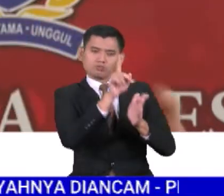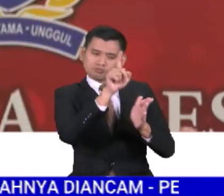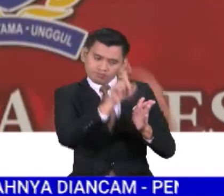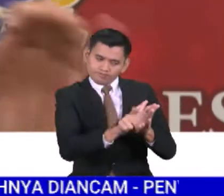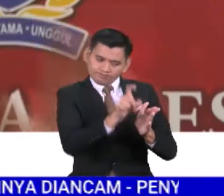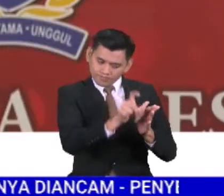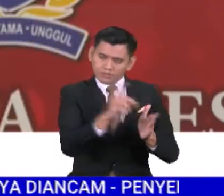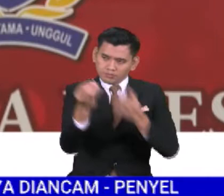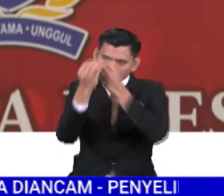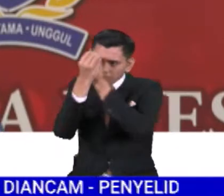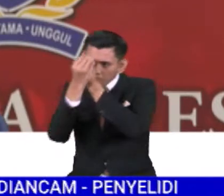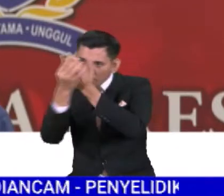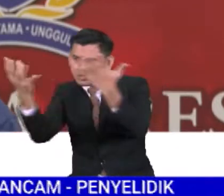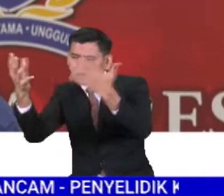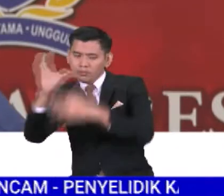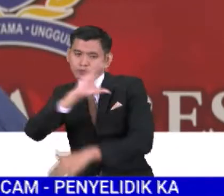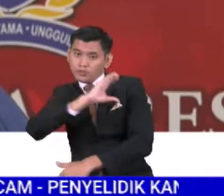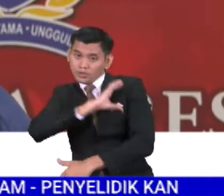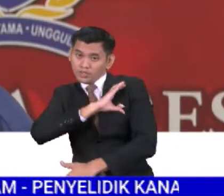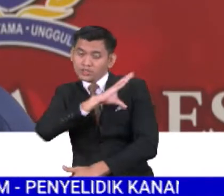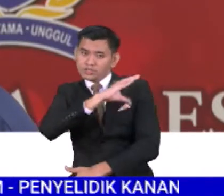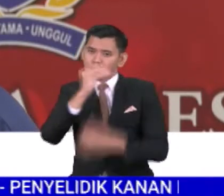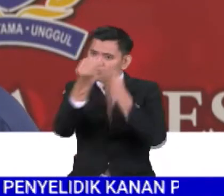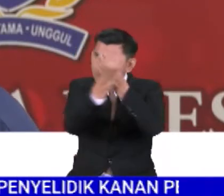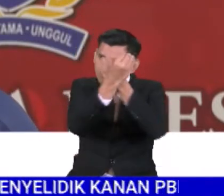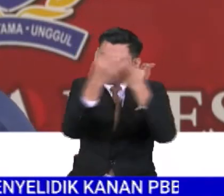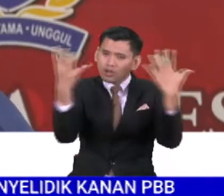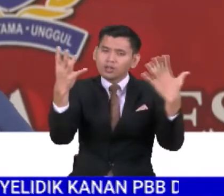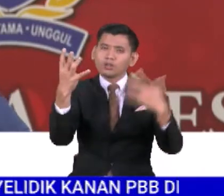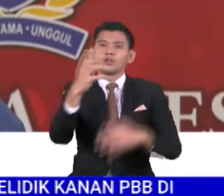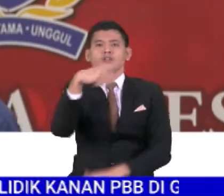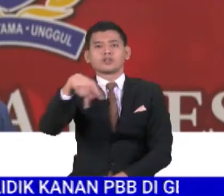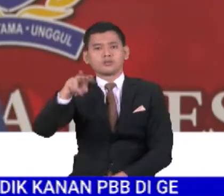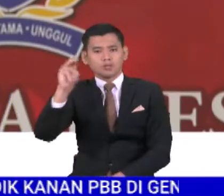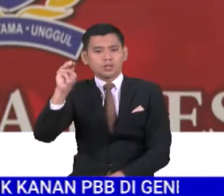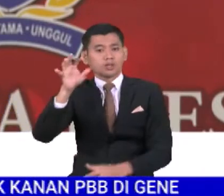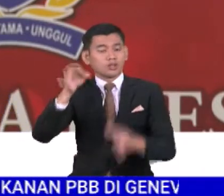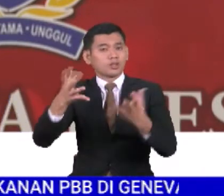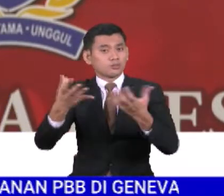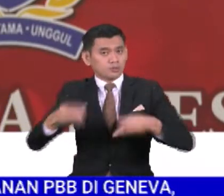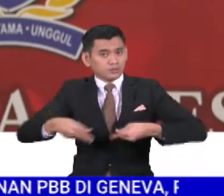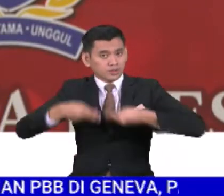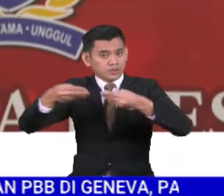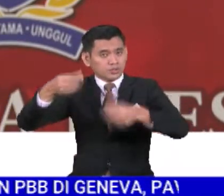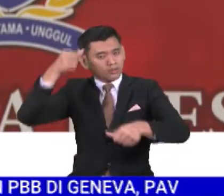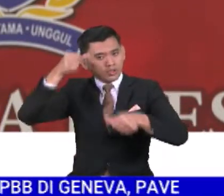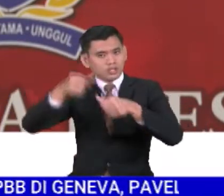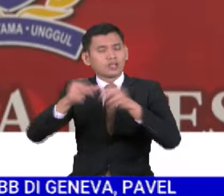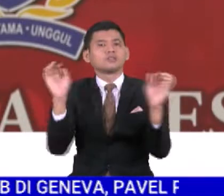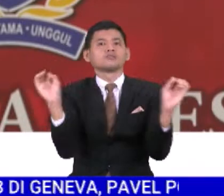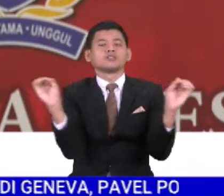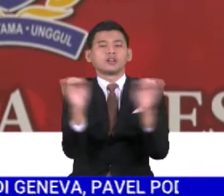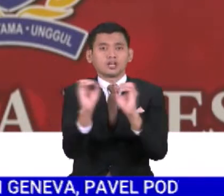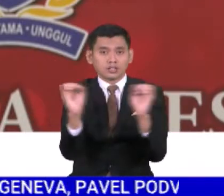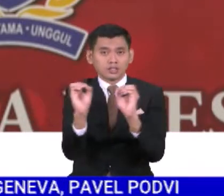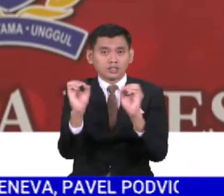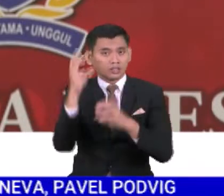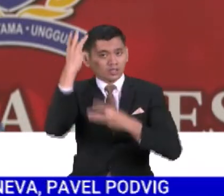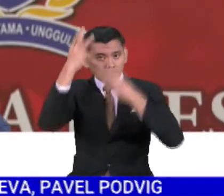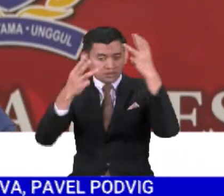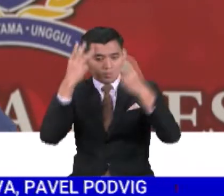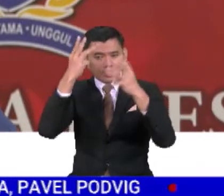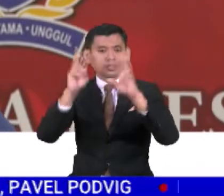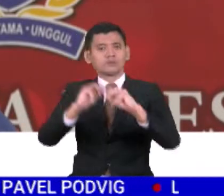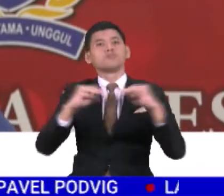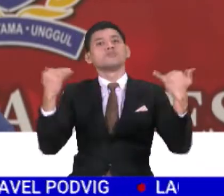pihak polis, maklumkan kepada kami kalau nak keluarkan peringatan supaya ianya tak jadi satu kerisauan baru dalam masyarakat. Yes,